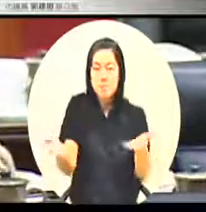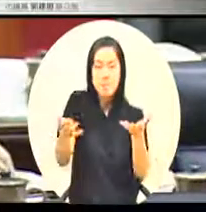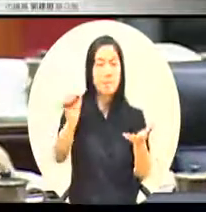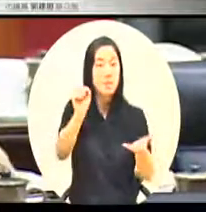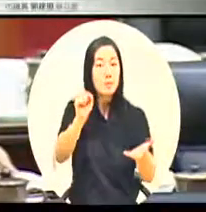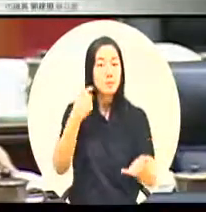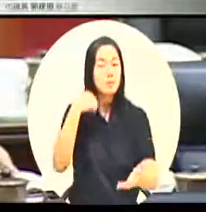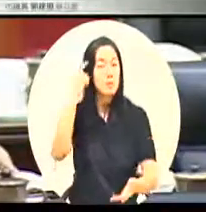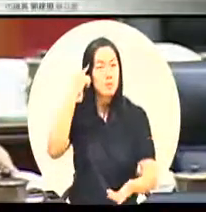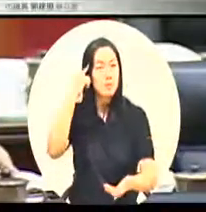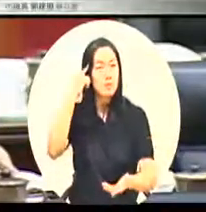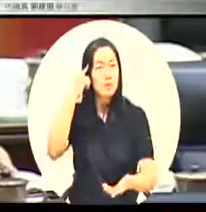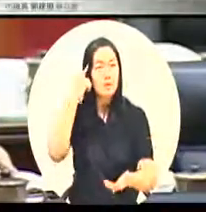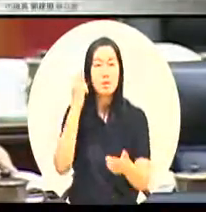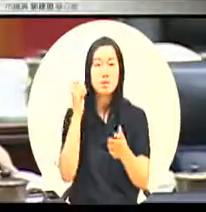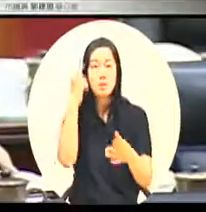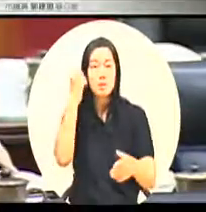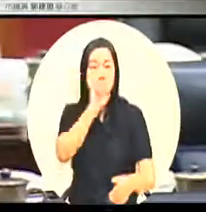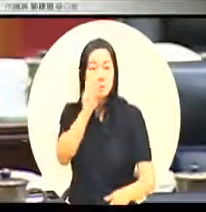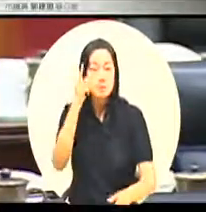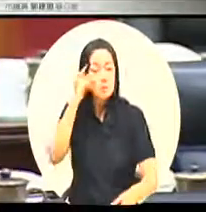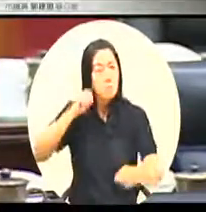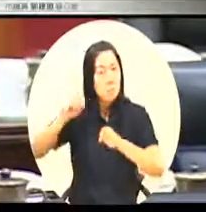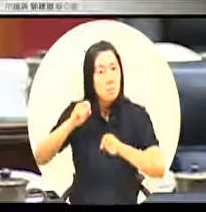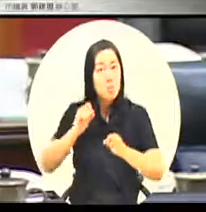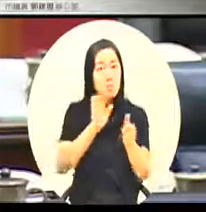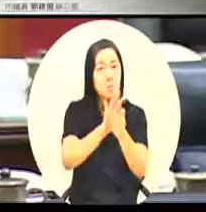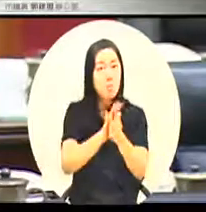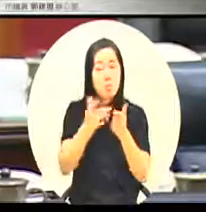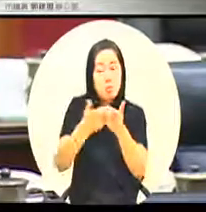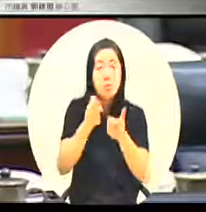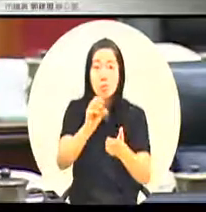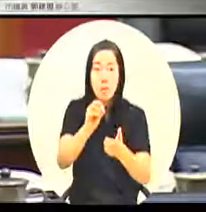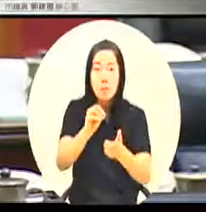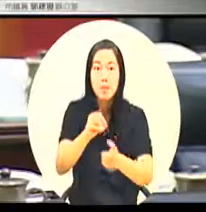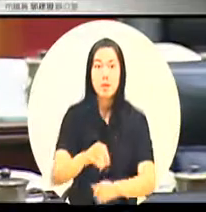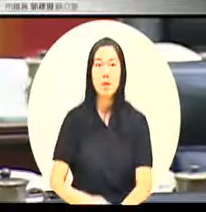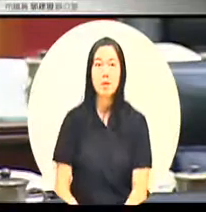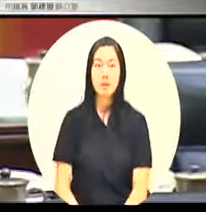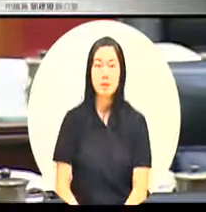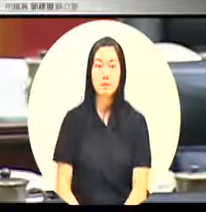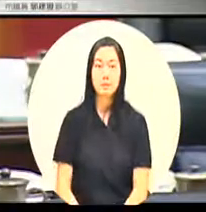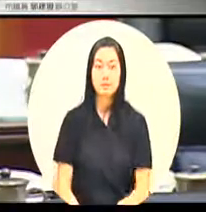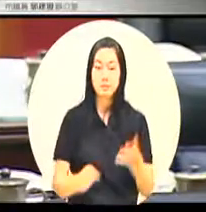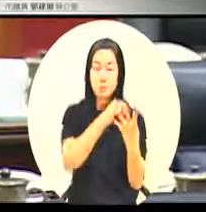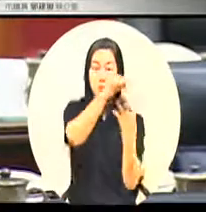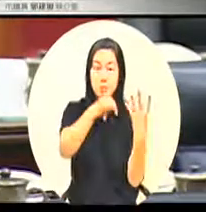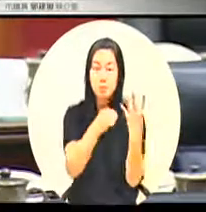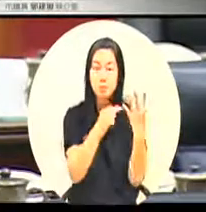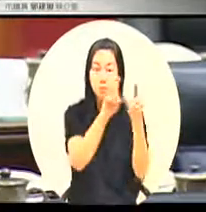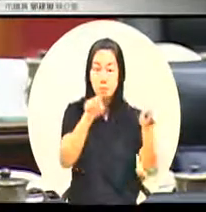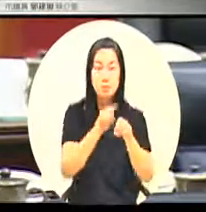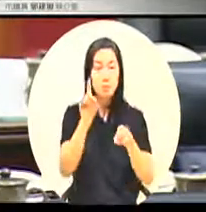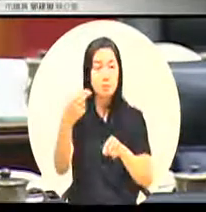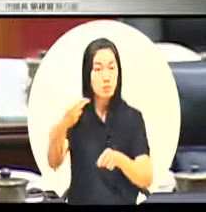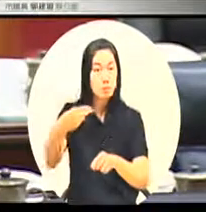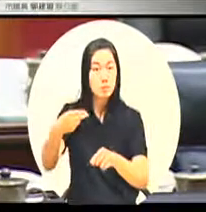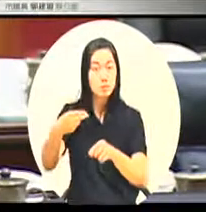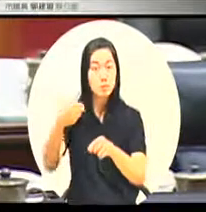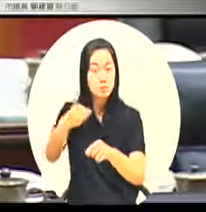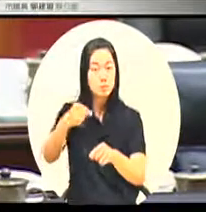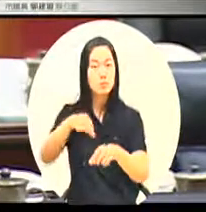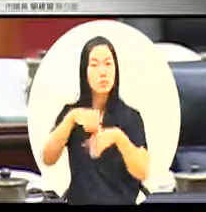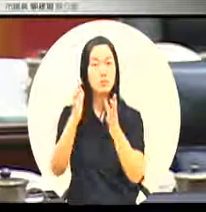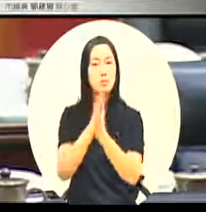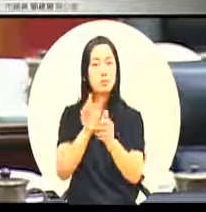制去因应了？过来。落实四章一 Q， 中央分工的很细腻，农委会、全部